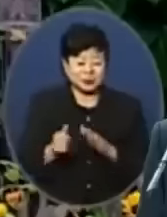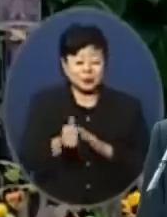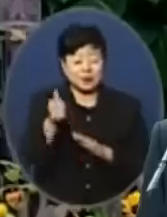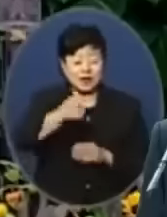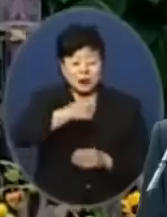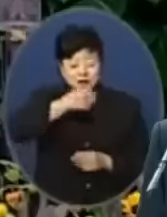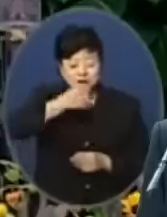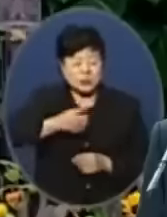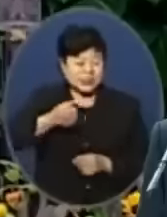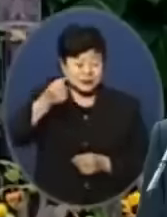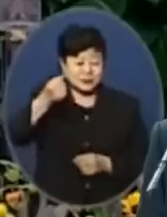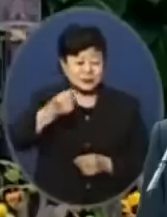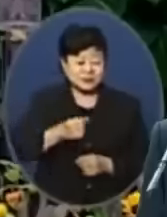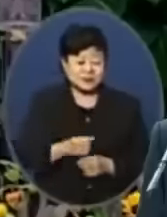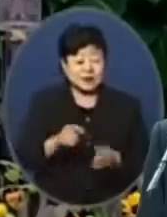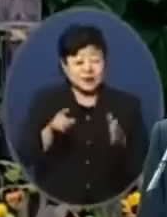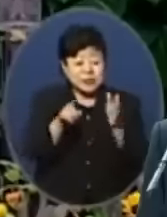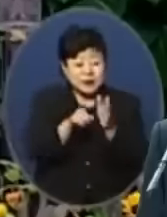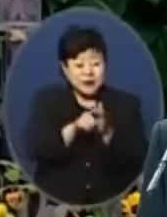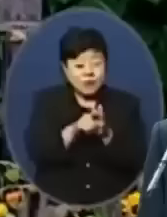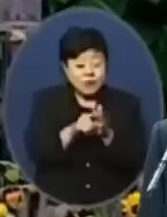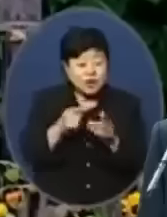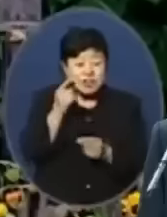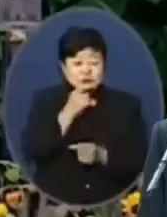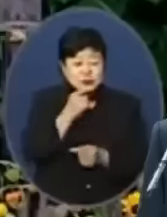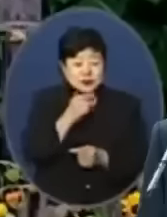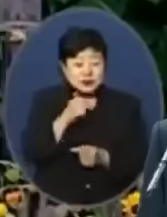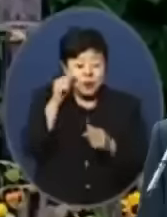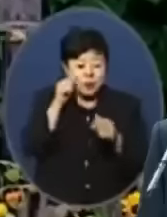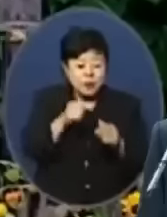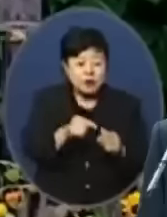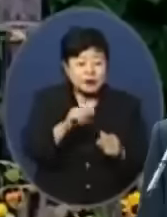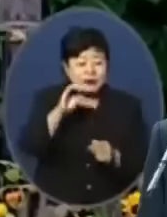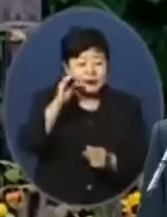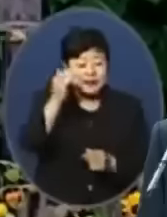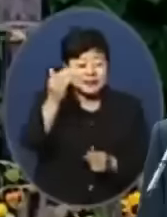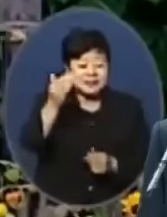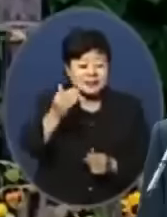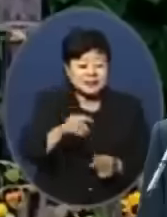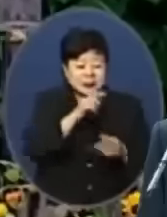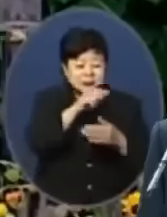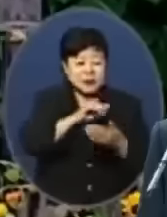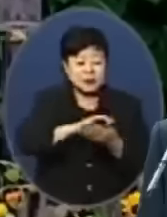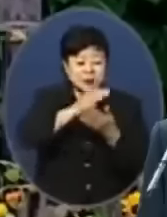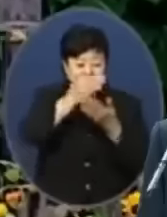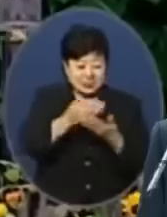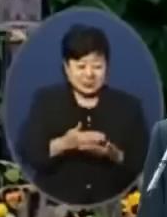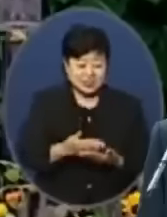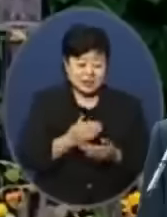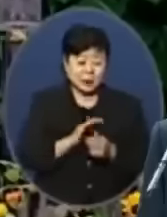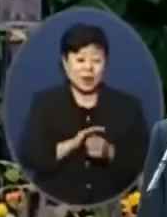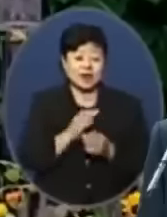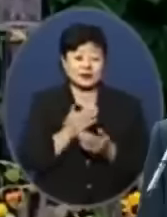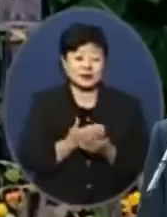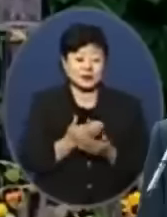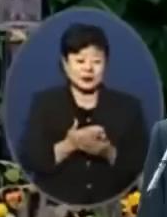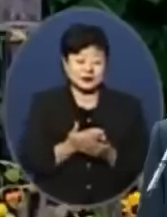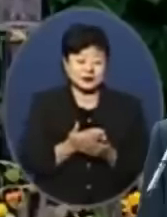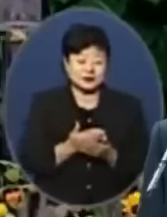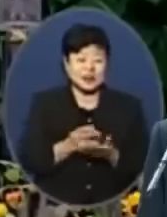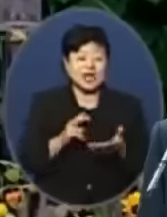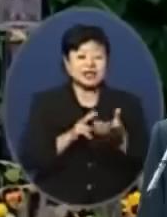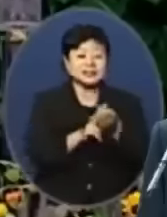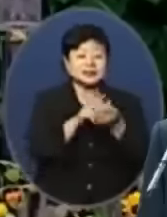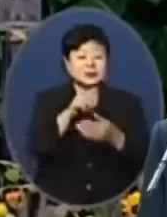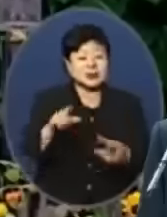소망찬 꿈을 꾸고 그것을 믿고 입술로 명령 내려서 우리 생활이 변화되게 하여 주시옵소서.